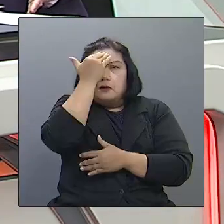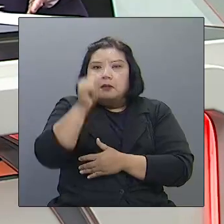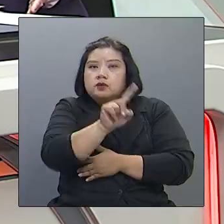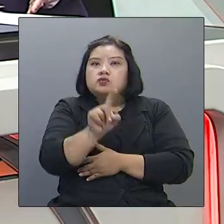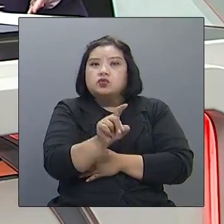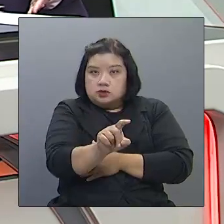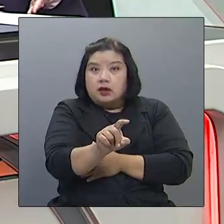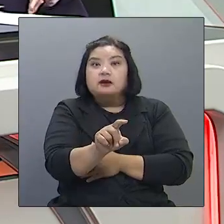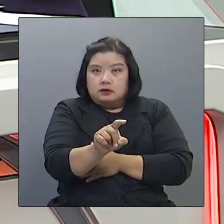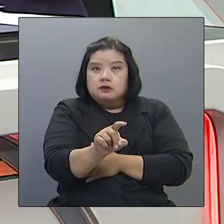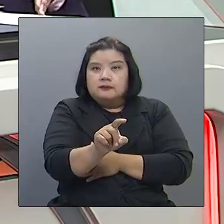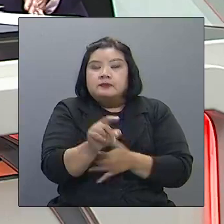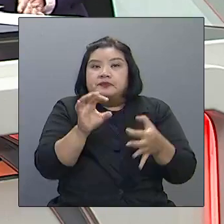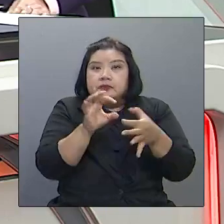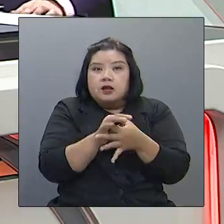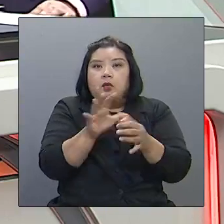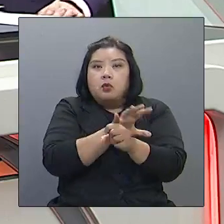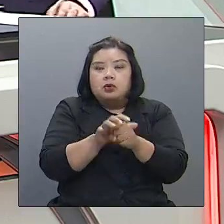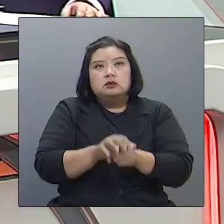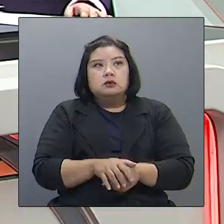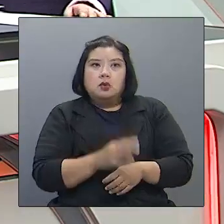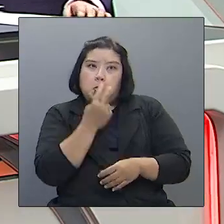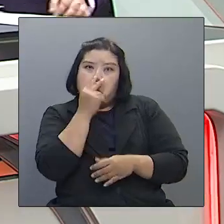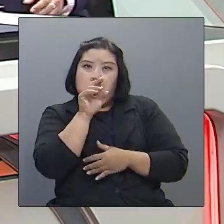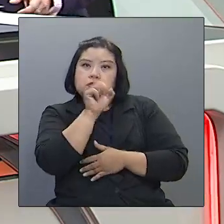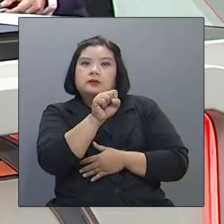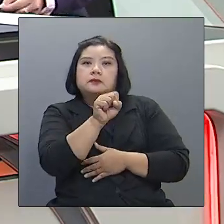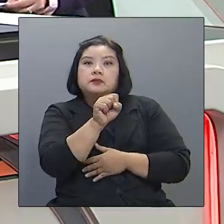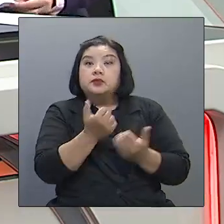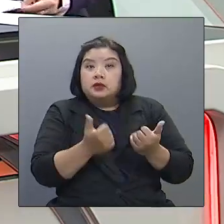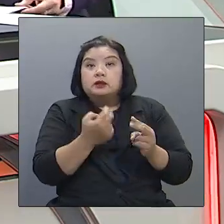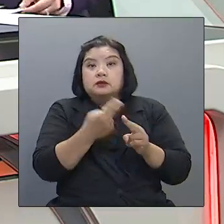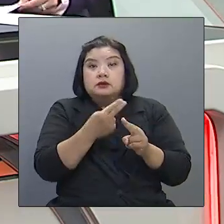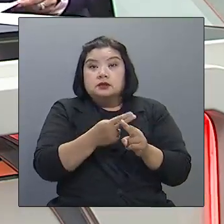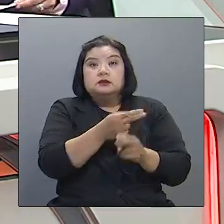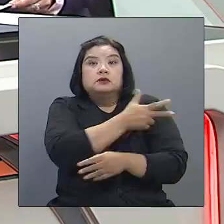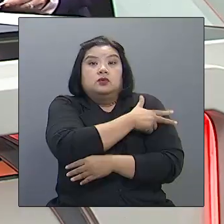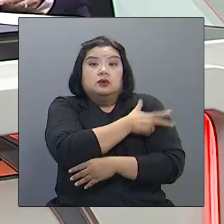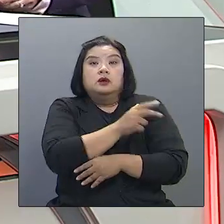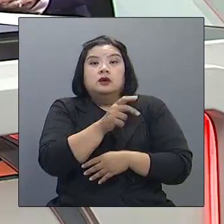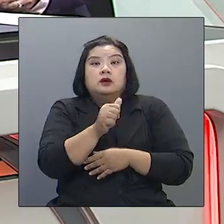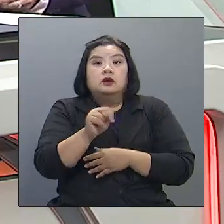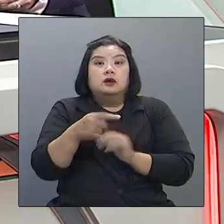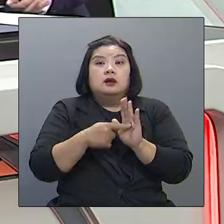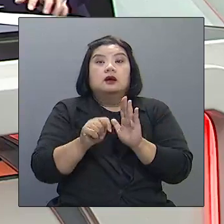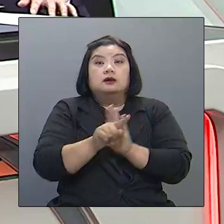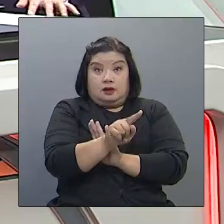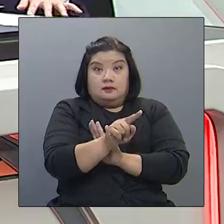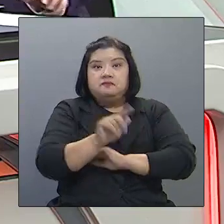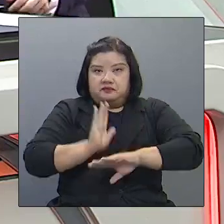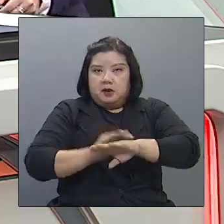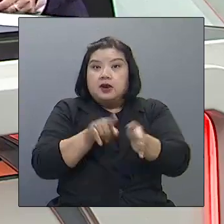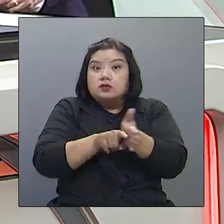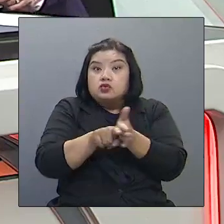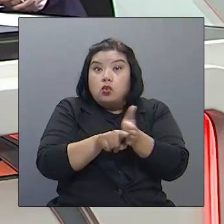ที่อาจจะทำให้ไม่อาจมองข้ามกันได้นะคะพูดคุยกับดร.อนันต์จงแก้ววัฒนาผู้เชี่ยวชาญด้านไวรัสวิทย